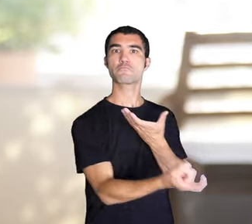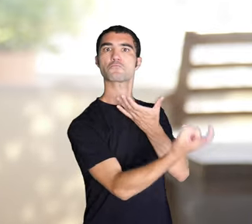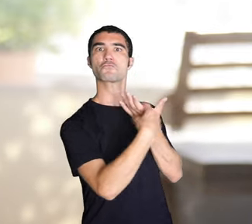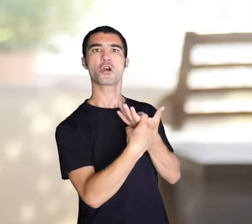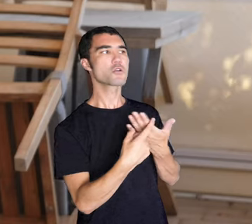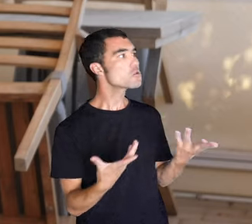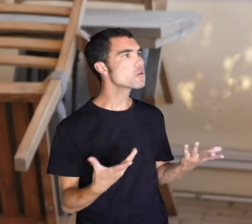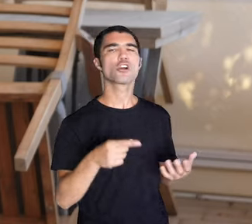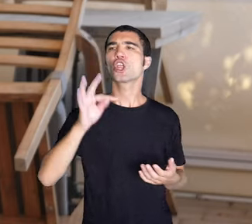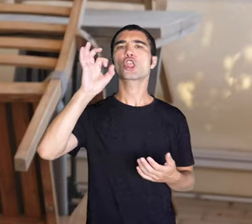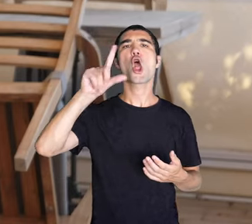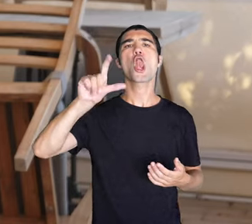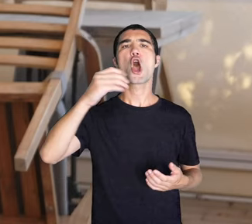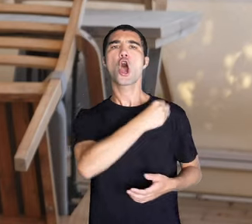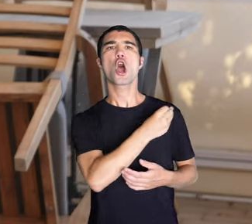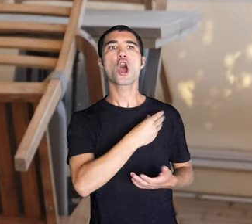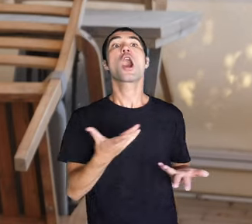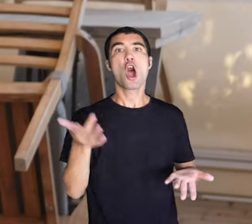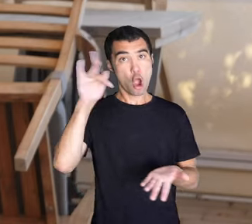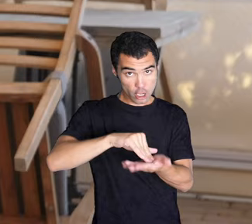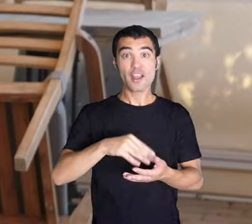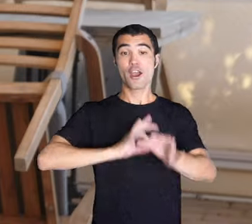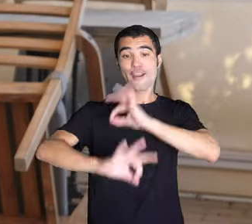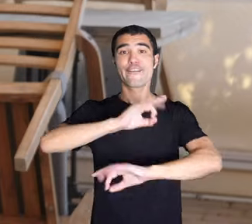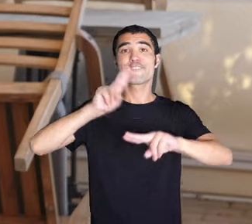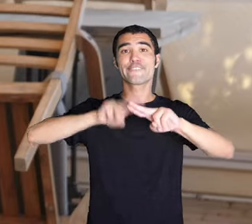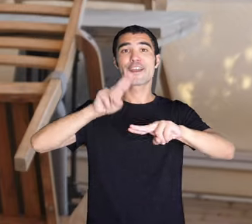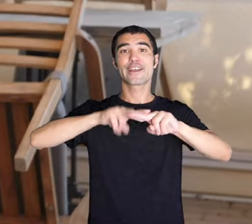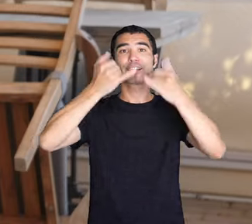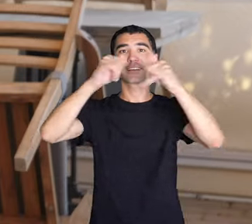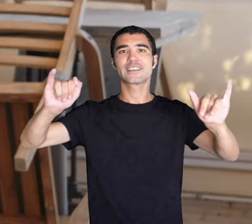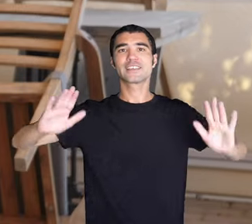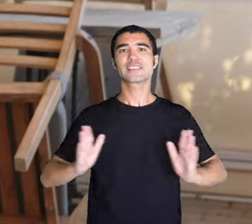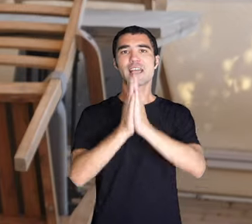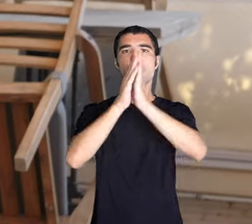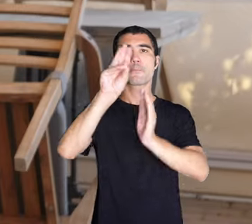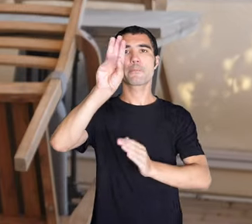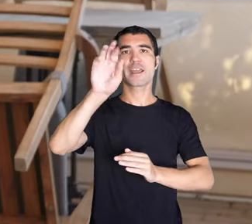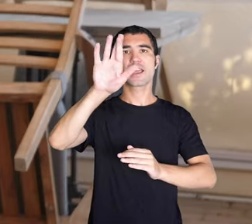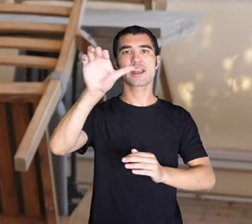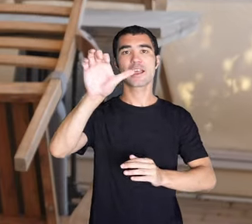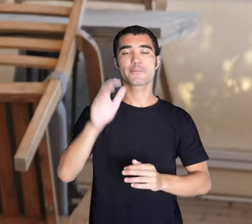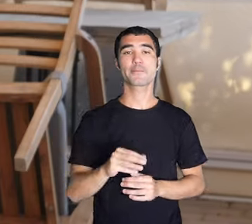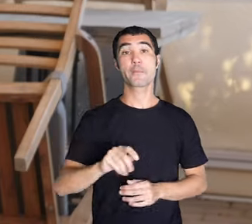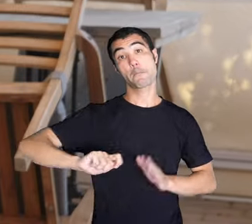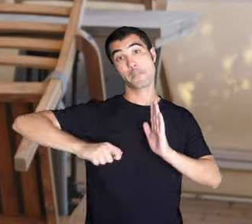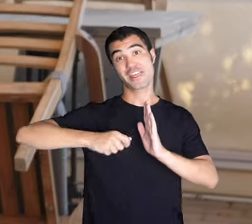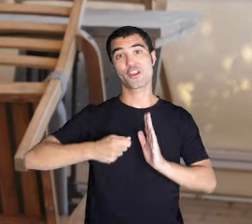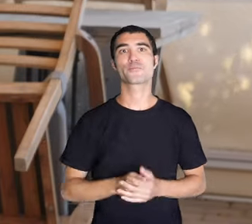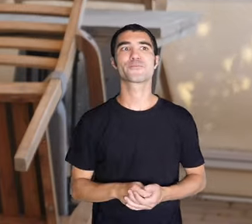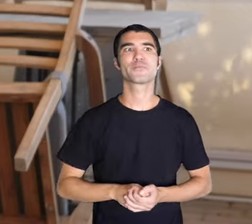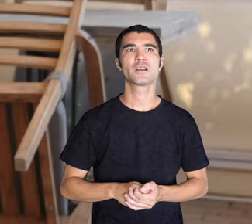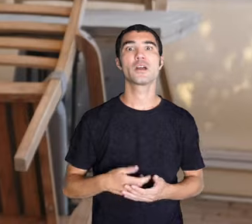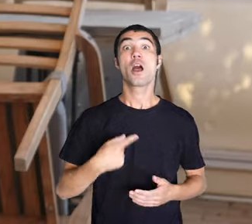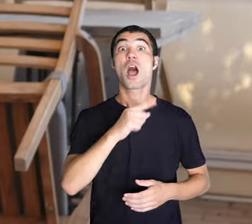Tolo, vol que facin les festes de Sant Pere? Dic, però li vaig dir, però tenim en compte una cosa, que